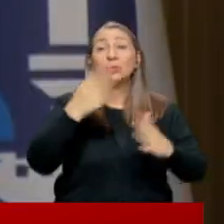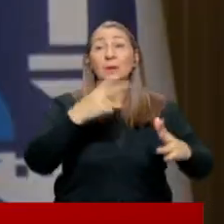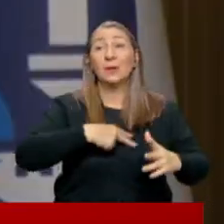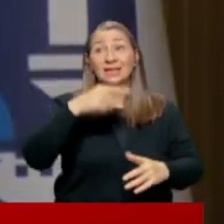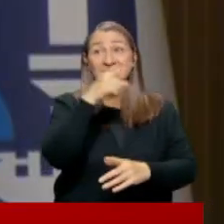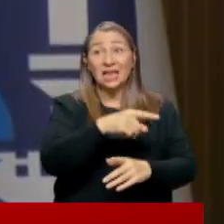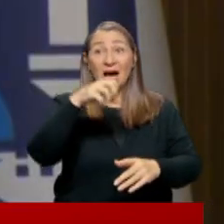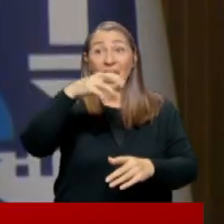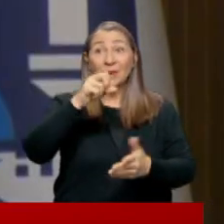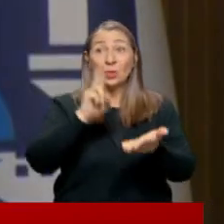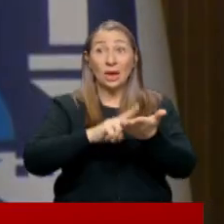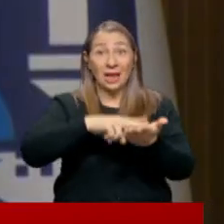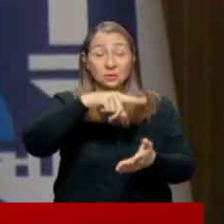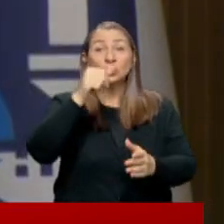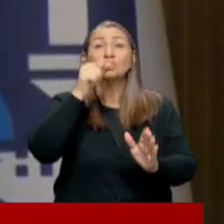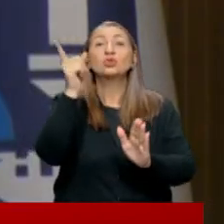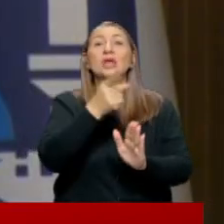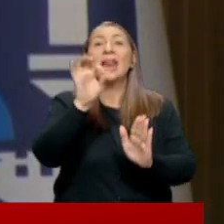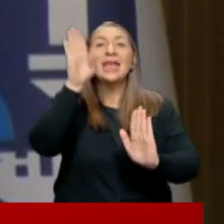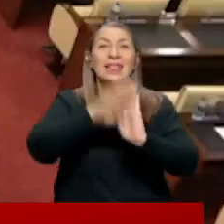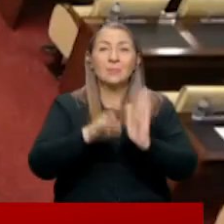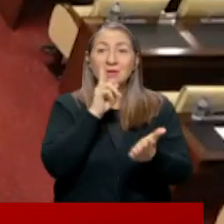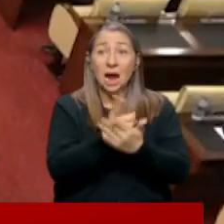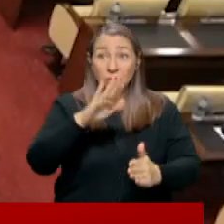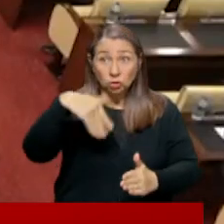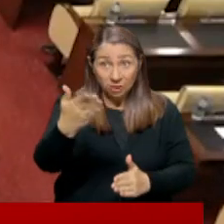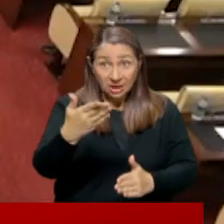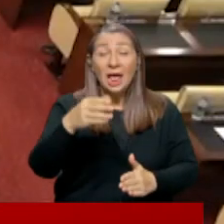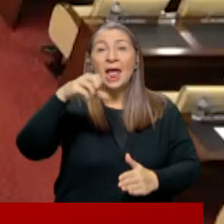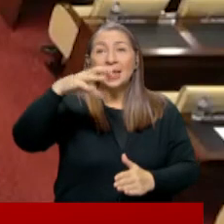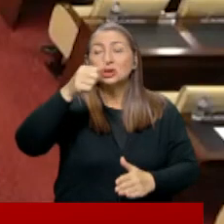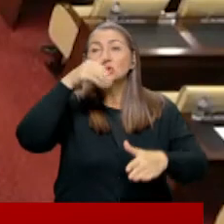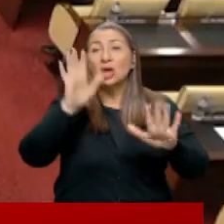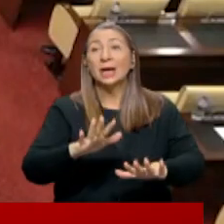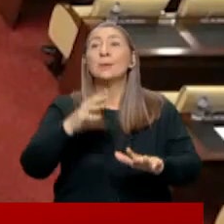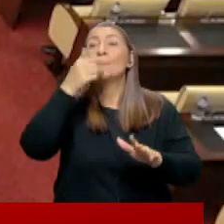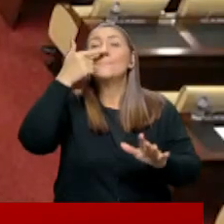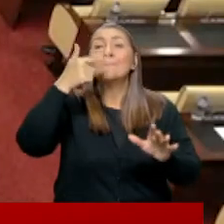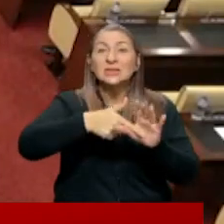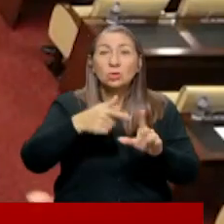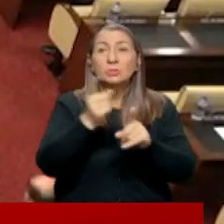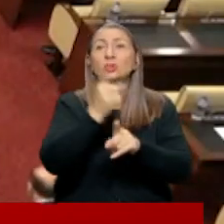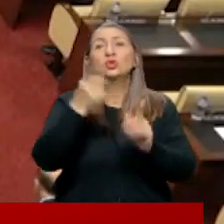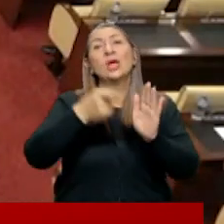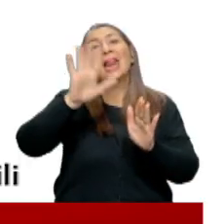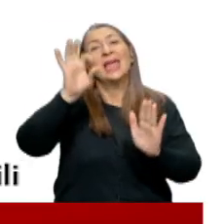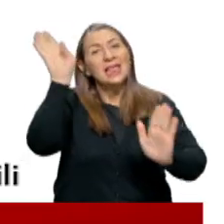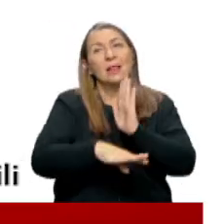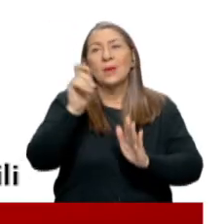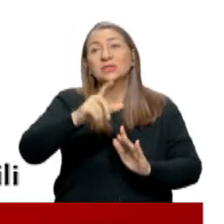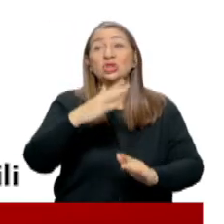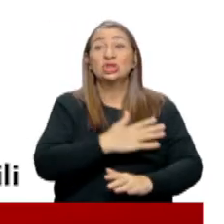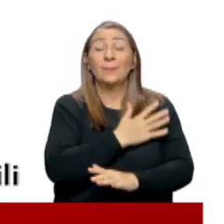Belediyesi'nin AK Partili üyelerinin suya %50 indirim kararı sonrası elektrik doğalgaz mazotla yüzde 50 indirilsin dedi